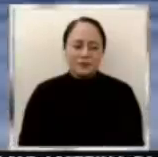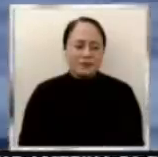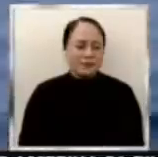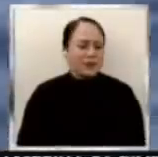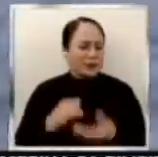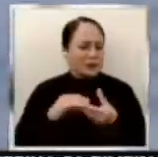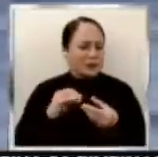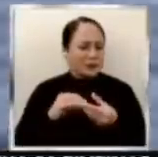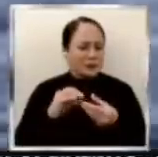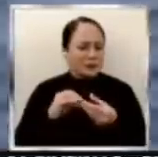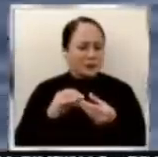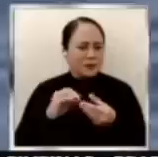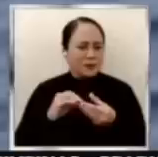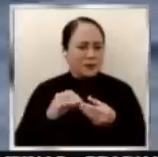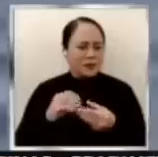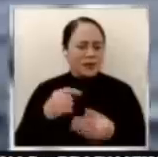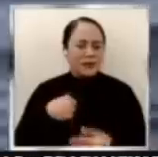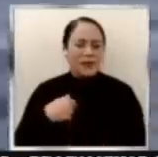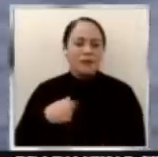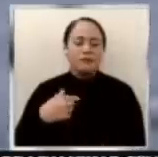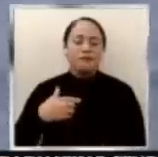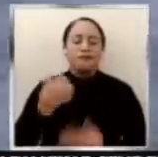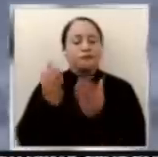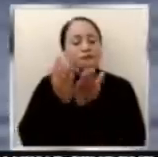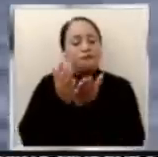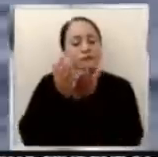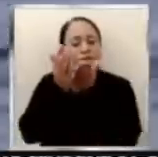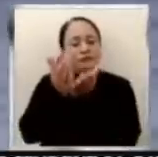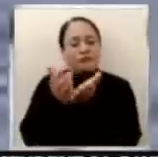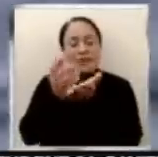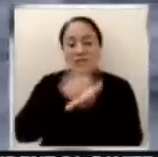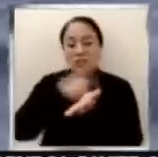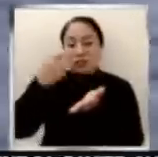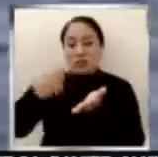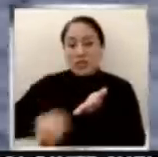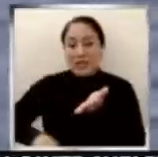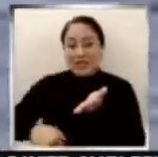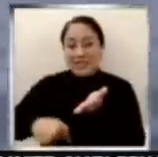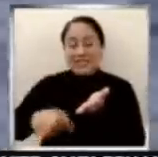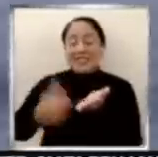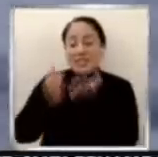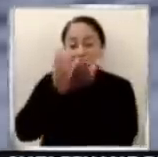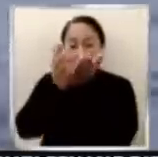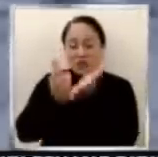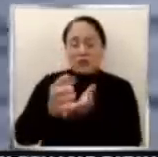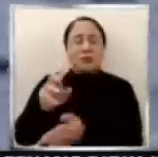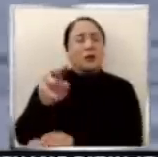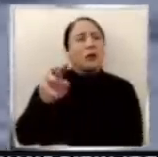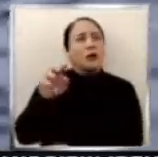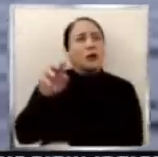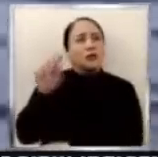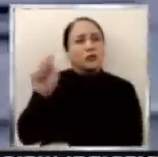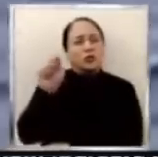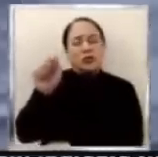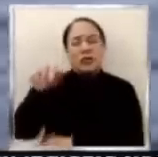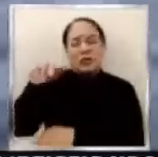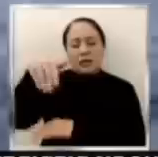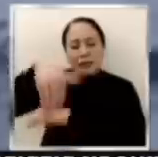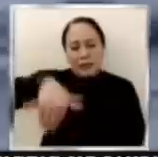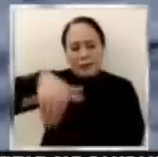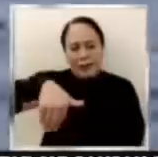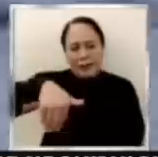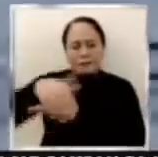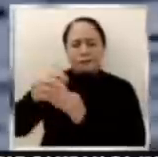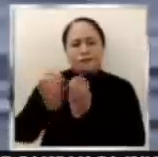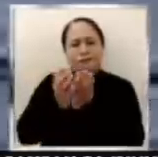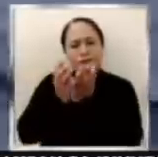Sa kabila ng paglapit daw sa kanila ng isang Chinese militia ship, Martes ng gabi, naglakas loob pa rin mangisdang muli sa Pag-asa Island